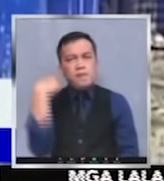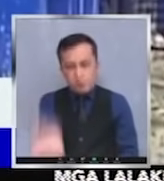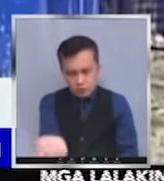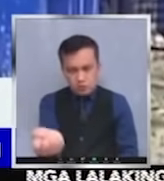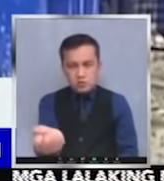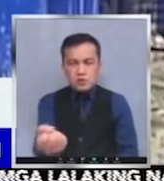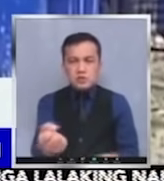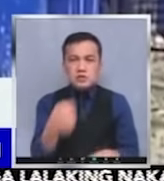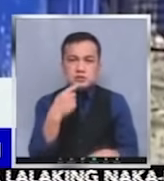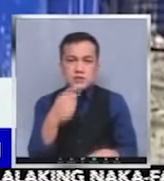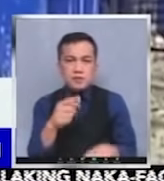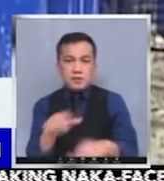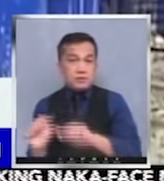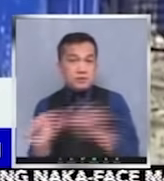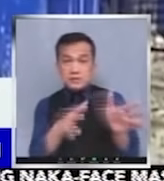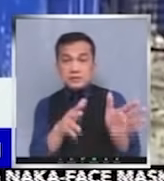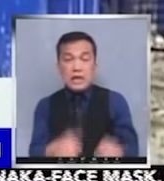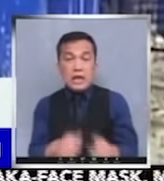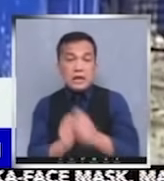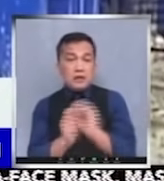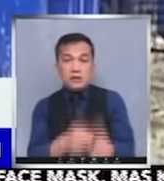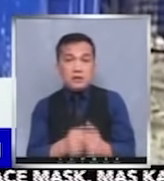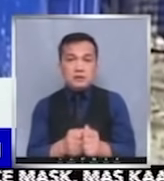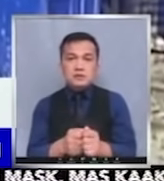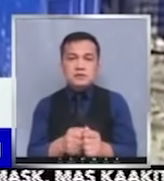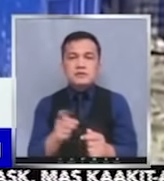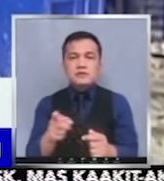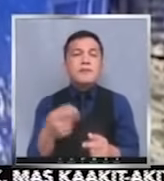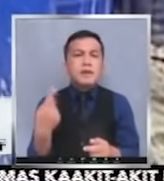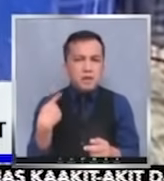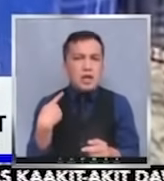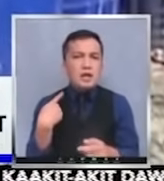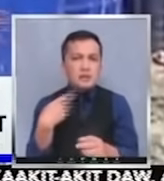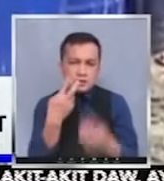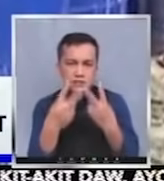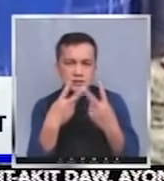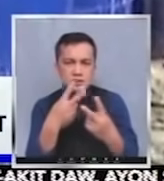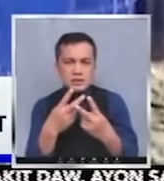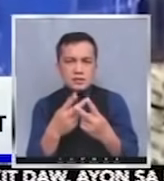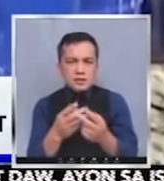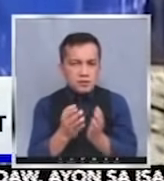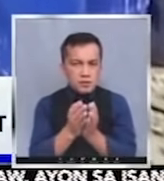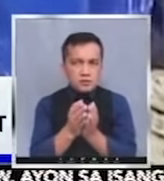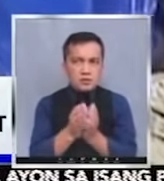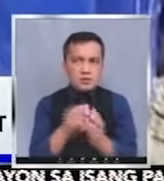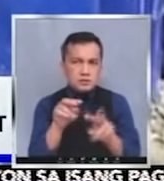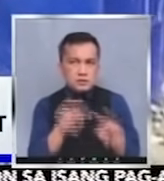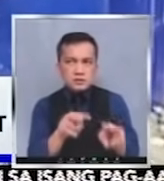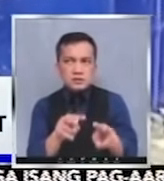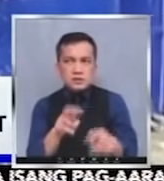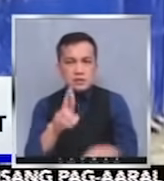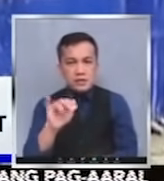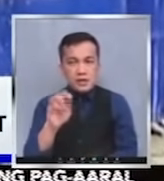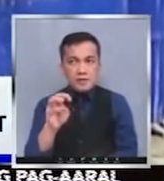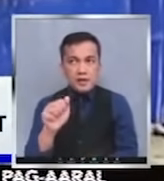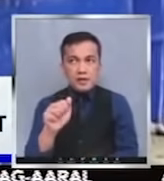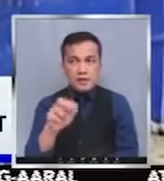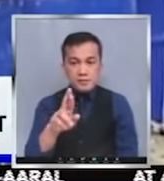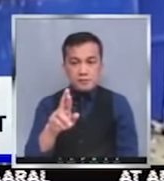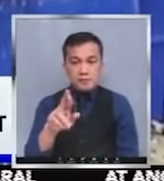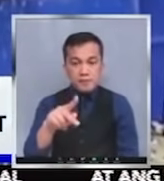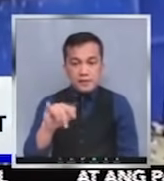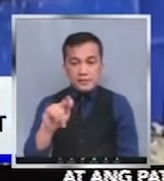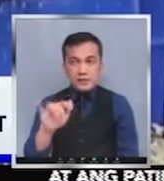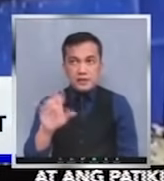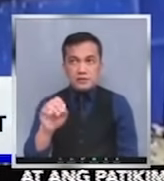raw bago sa kanila na makakita ng pating malapit sa kanilang mga payaw o rama. Ito ang isang halimbawa ng payaw o rama. Inilulubog ito